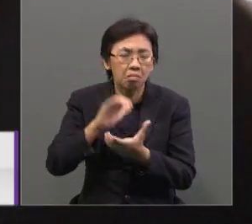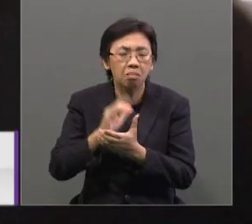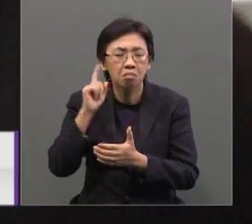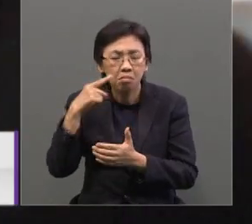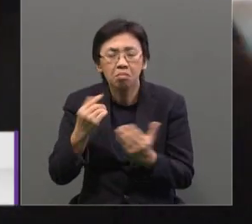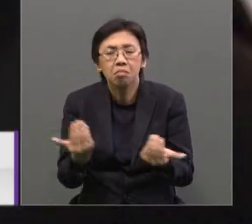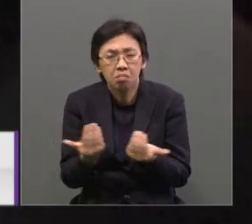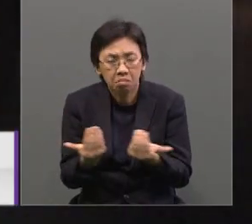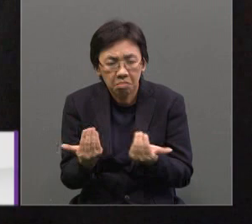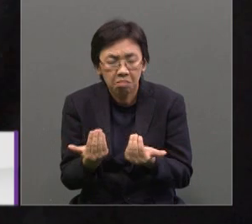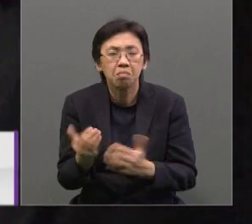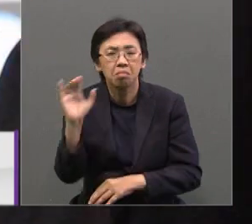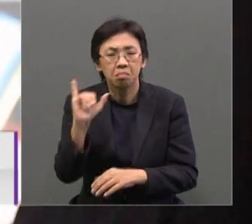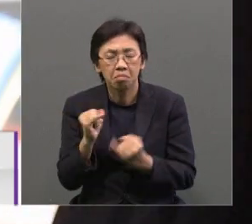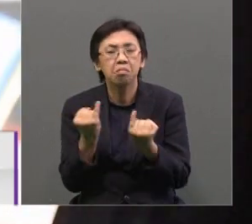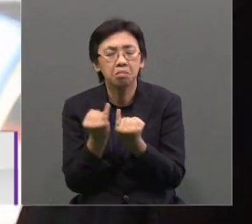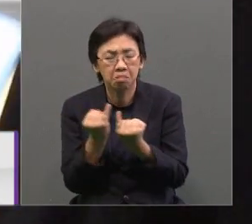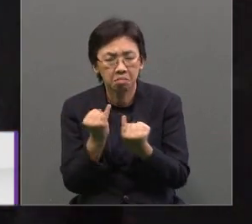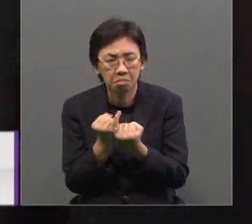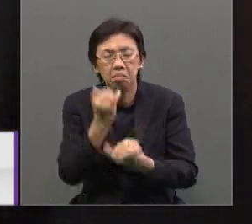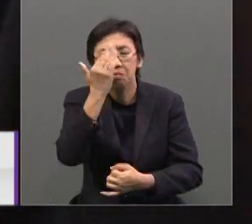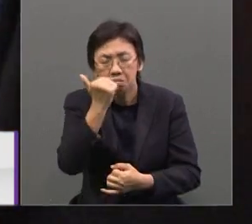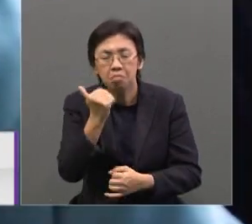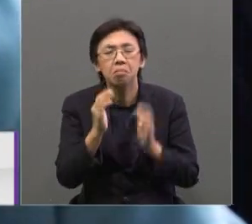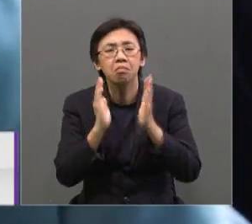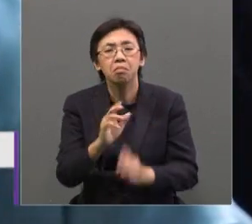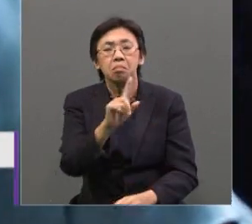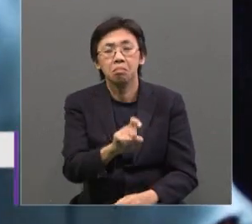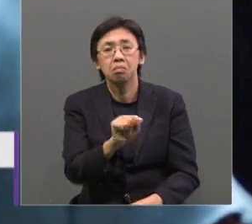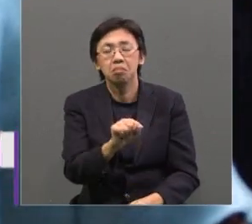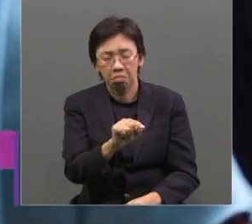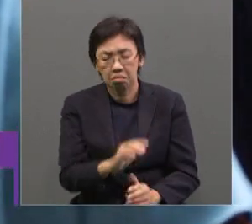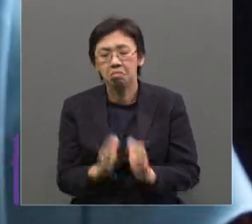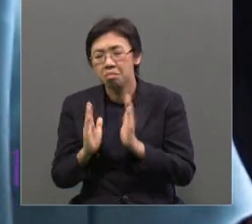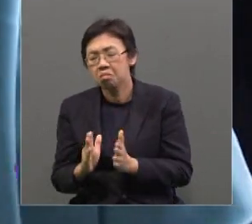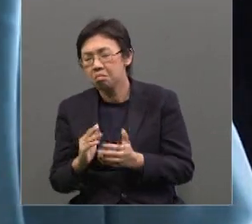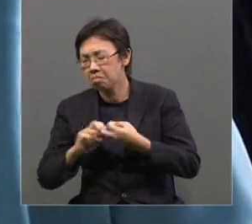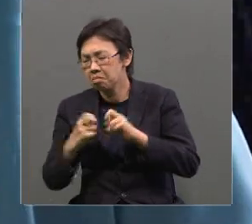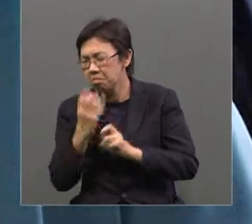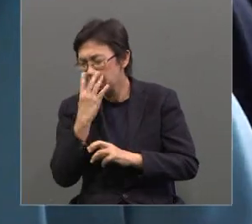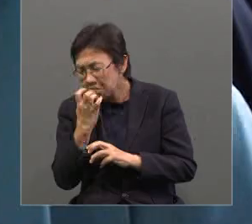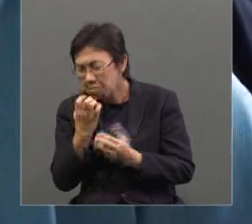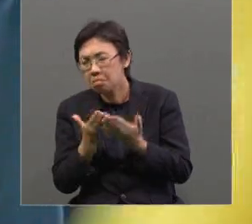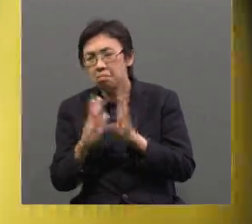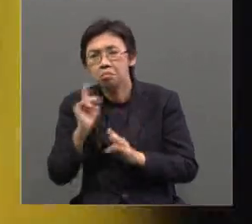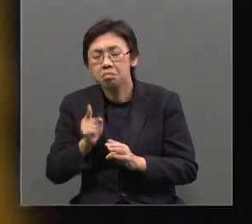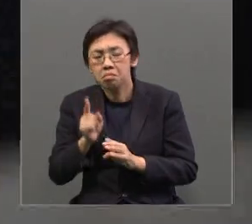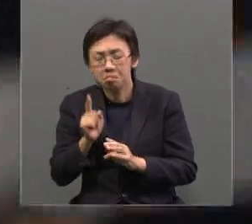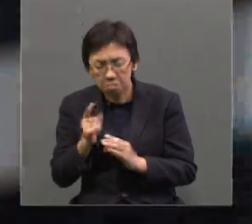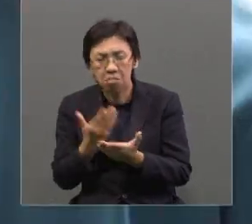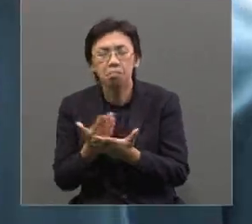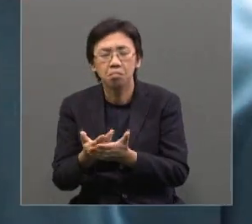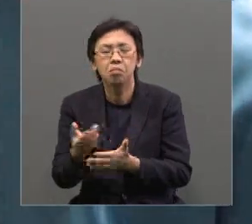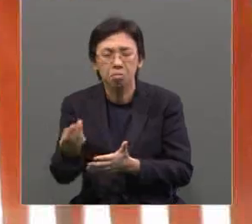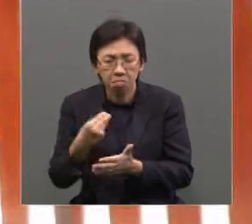าหรือบุตรนะคะเป็นญาติที่มีความใกล้ชิดก็เพื่อที่จะให้ผู้ประสบภัยเนี่ยตัวจริงเขาได้รับเงินช่วยเหลือจริงๆนะคะนายวิชิต